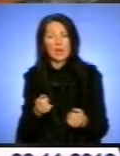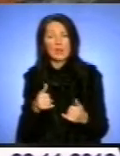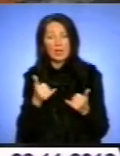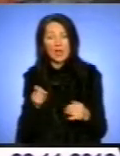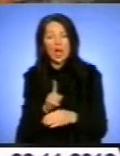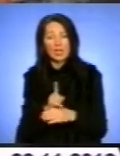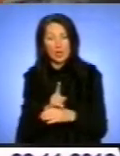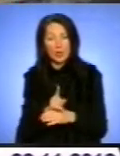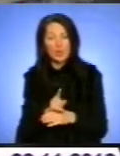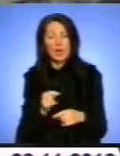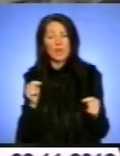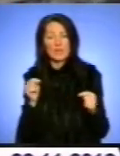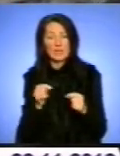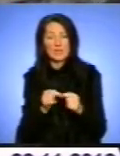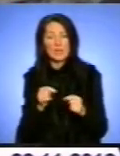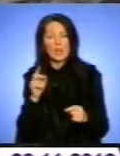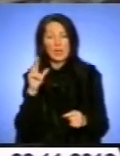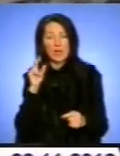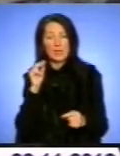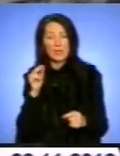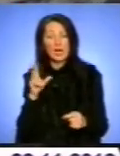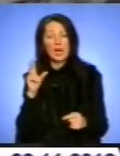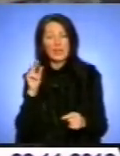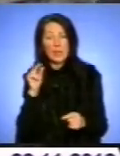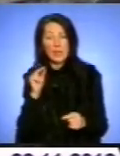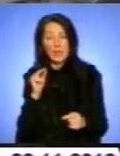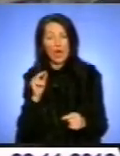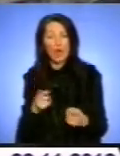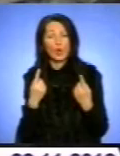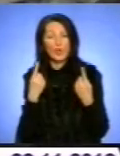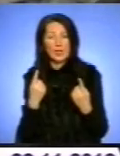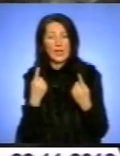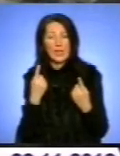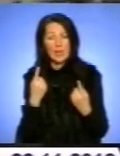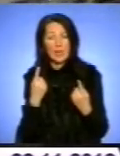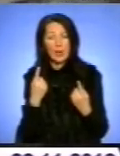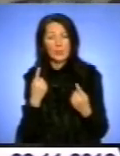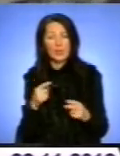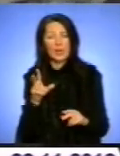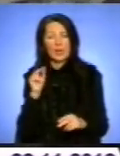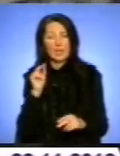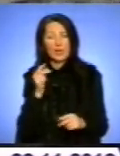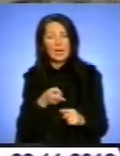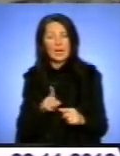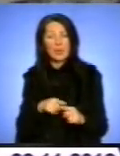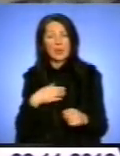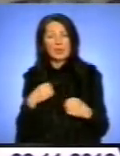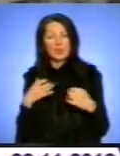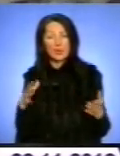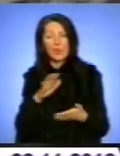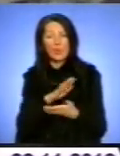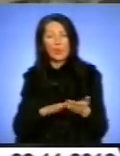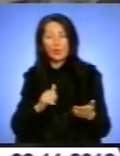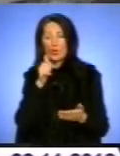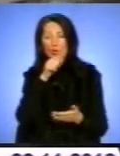Тернопільщини, визначними датами. Датами ювілейними, датами, які ми святкували впродовж